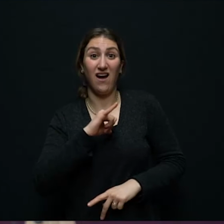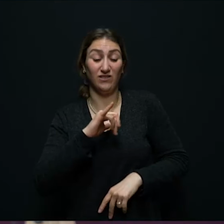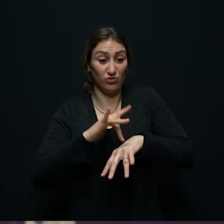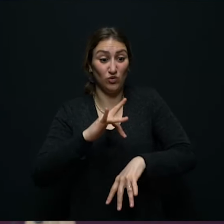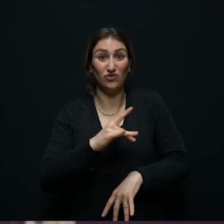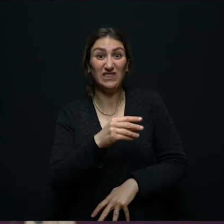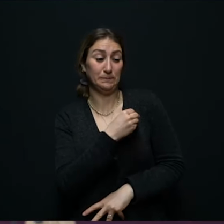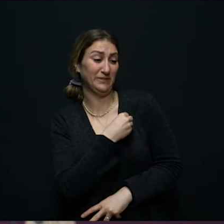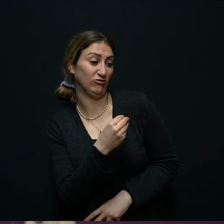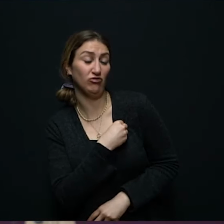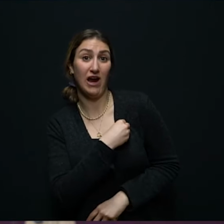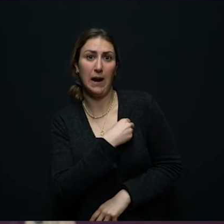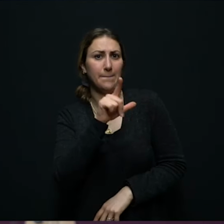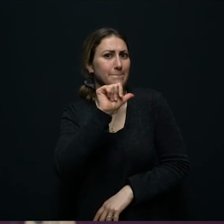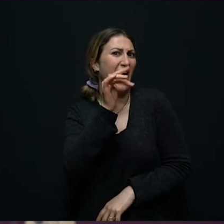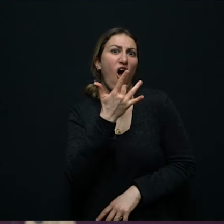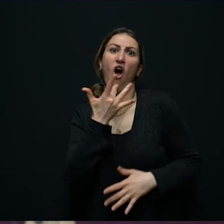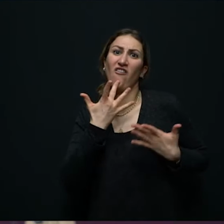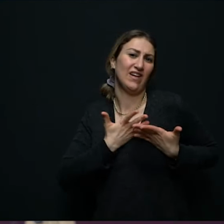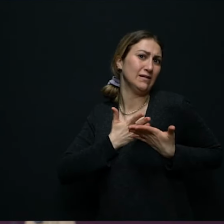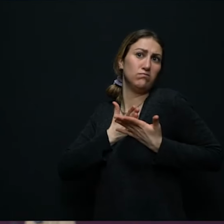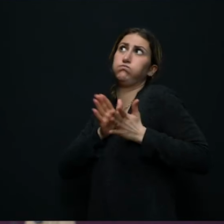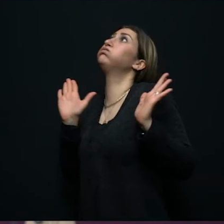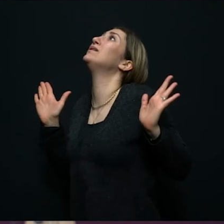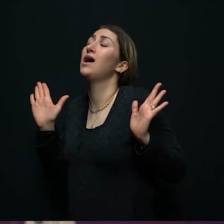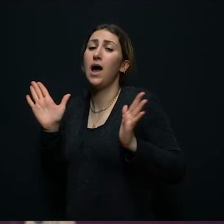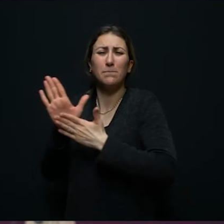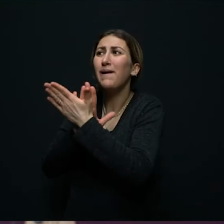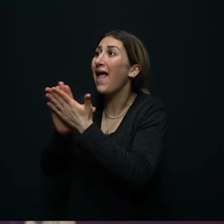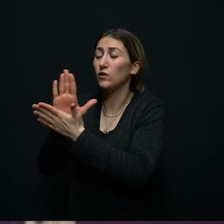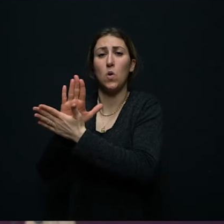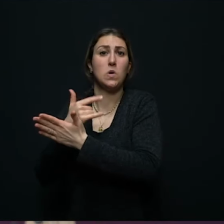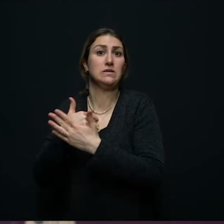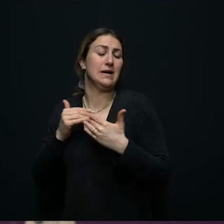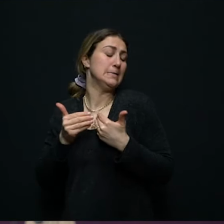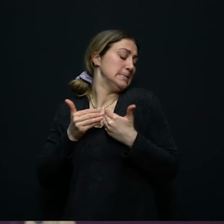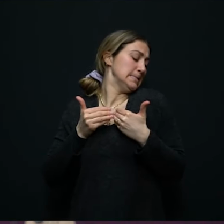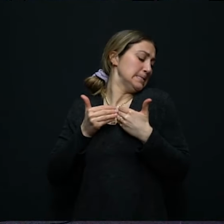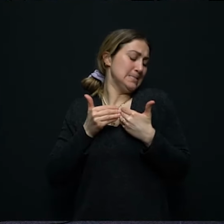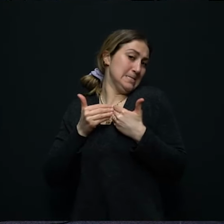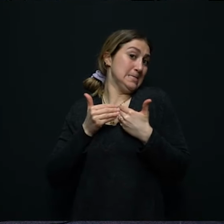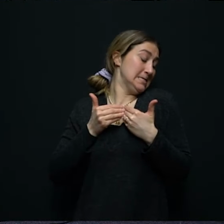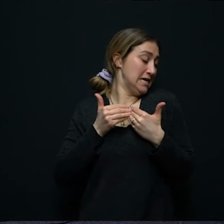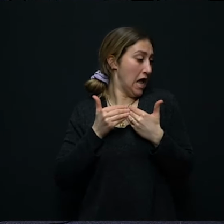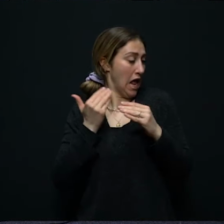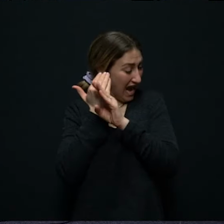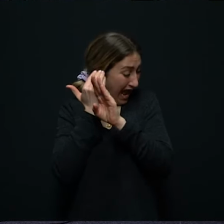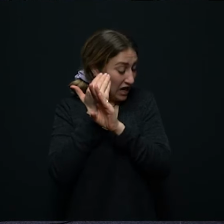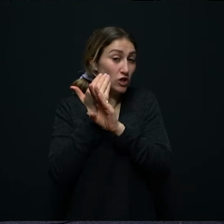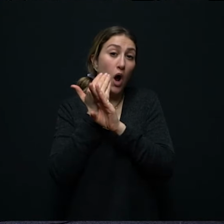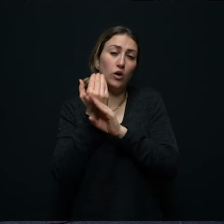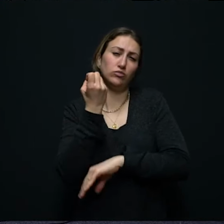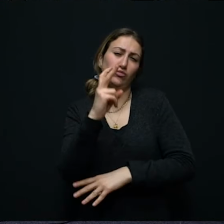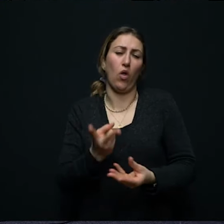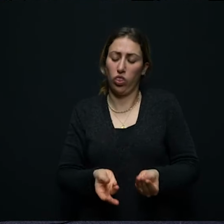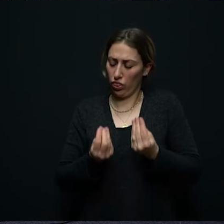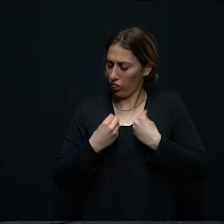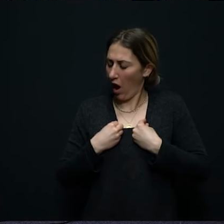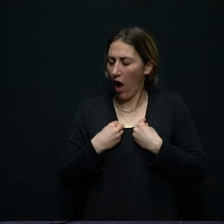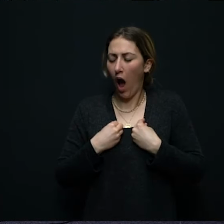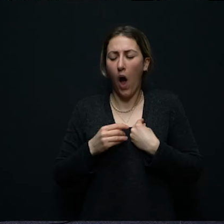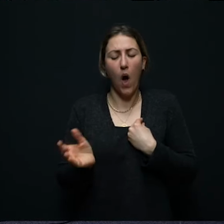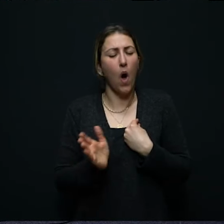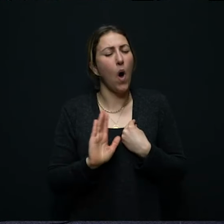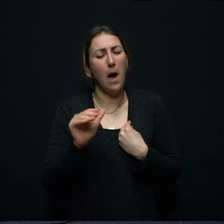et des périodes de plénitude mais des périodes où je me traînais plutôt des périodes où j'essayais de survivre des périodes